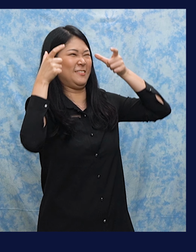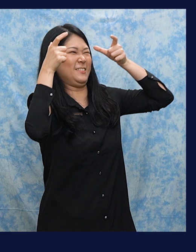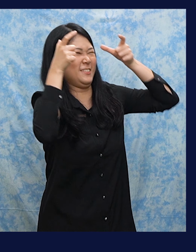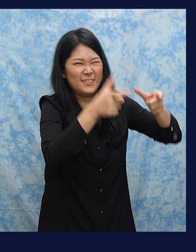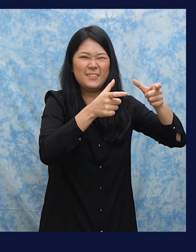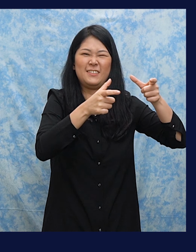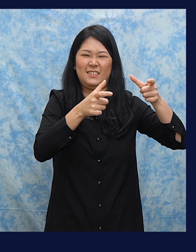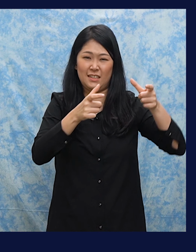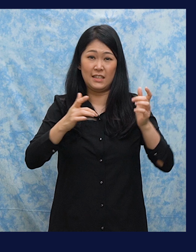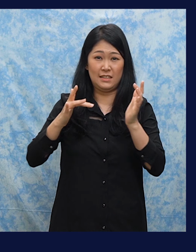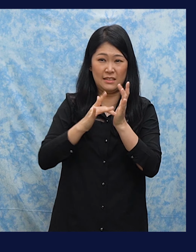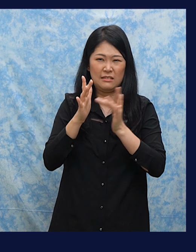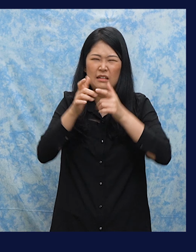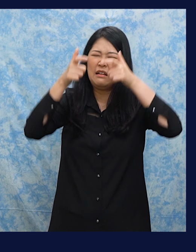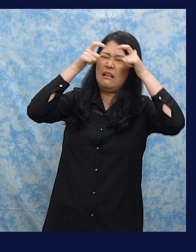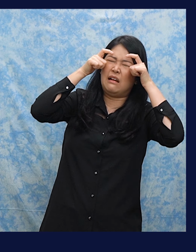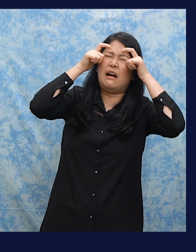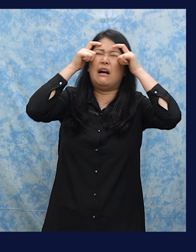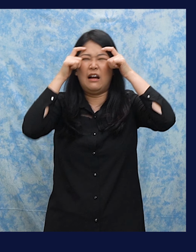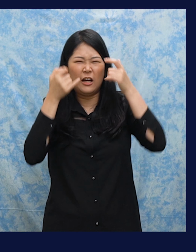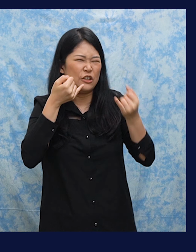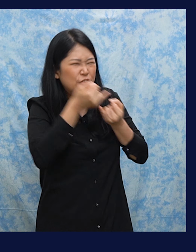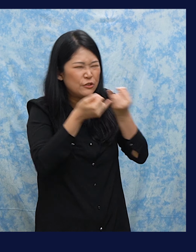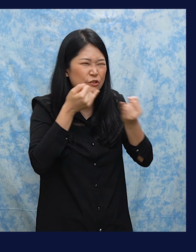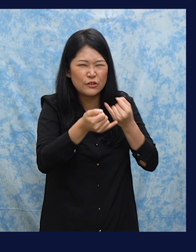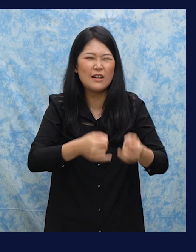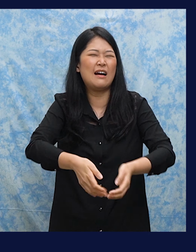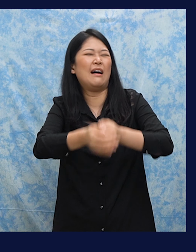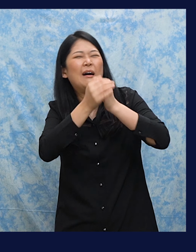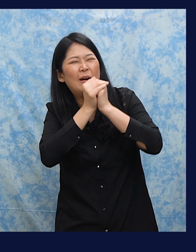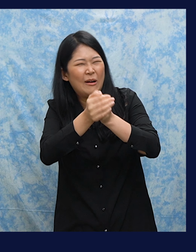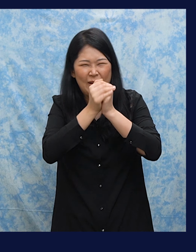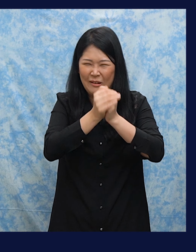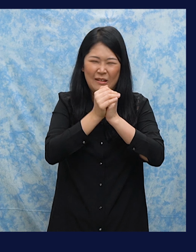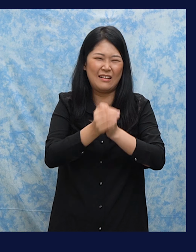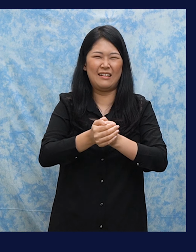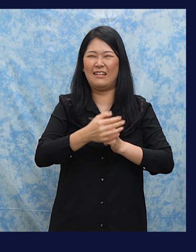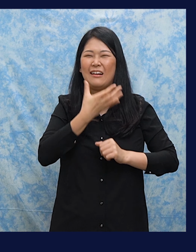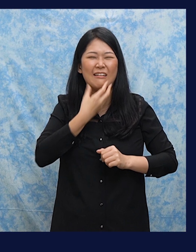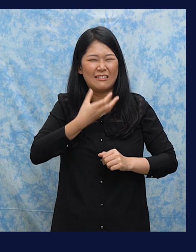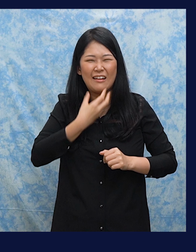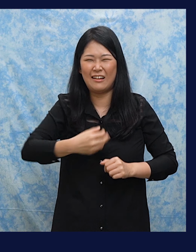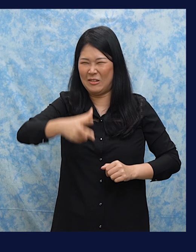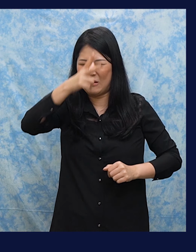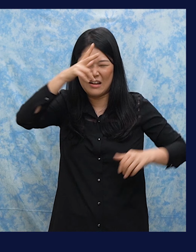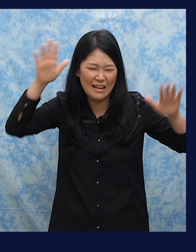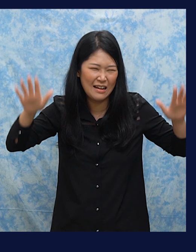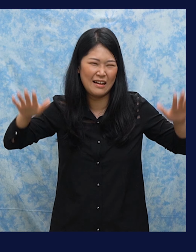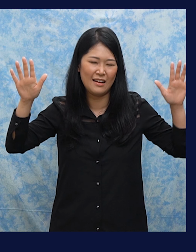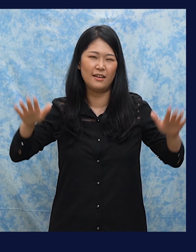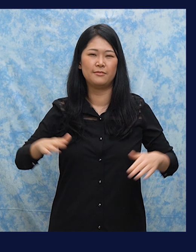一个荆棘去作冠冕为耶稣戴上，并且就是羞辱他。恭喜你啊，犹太人的